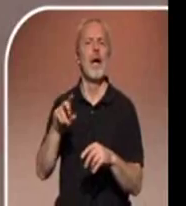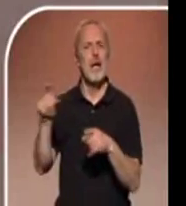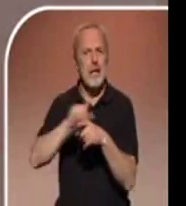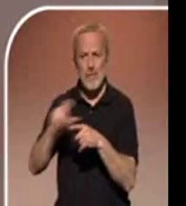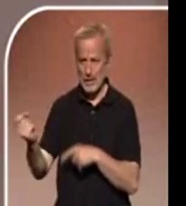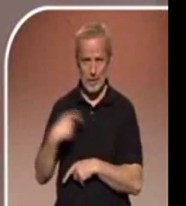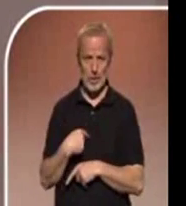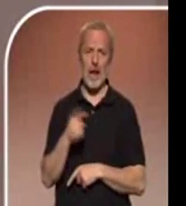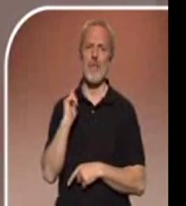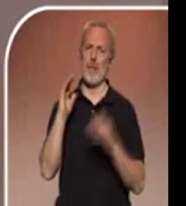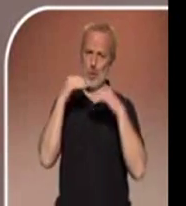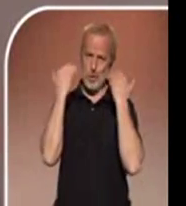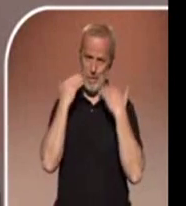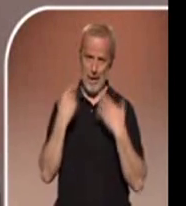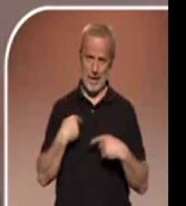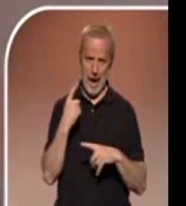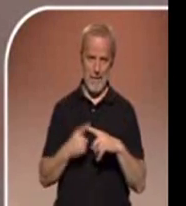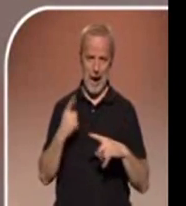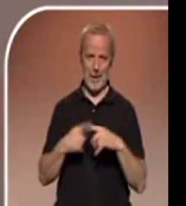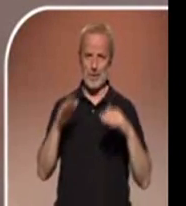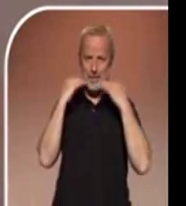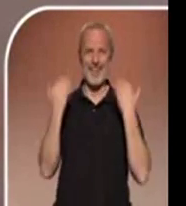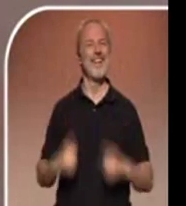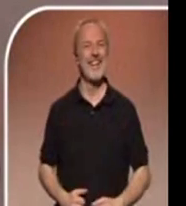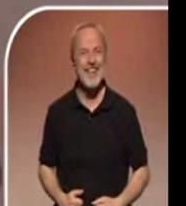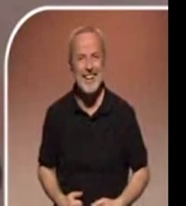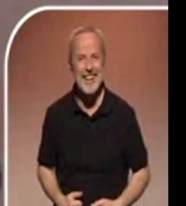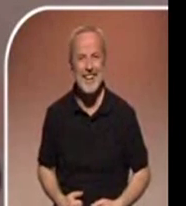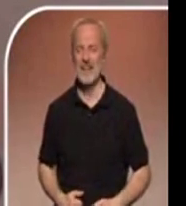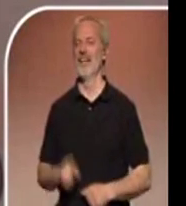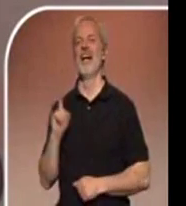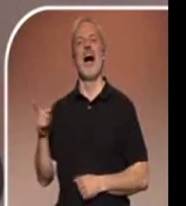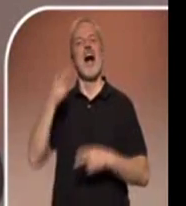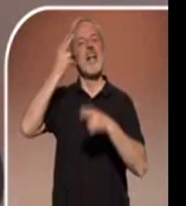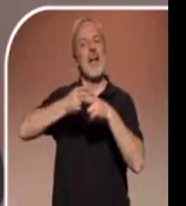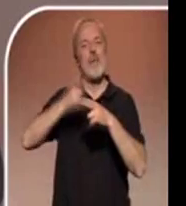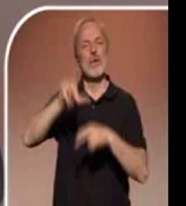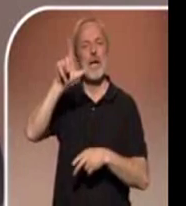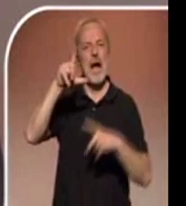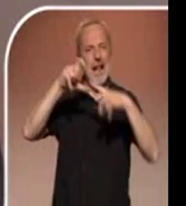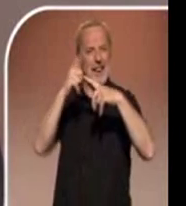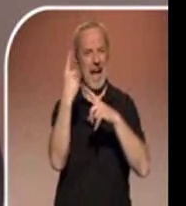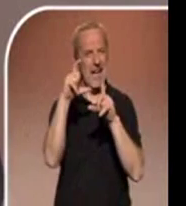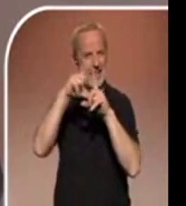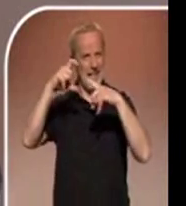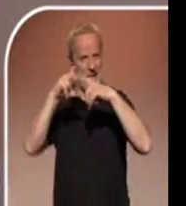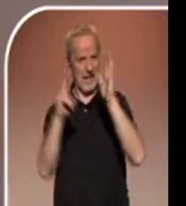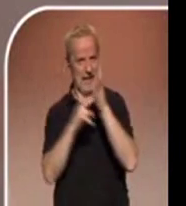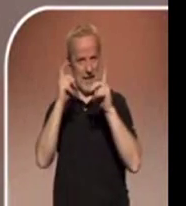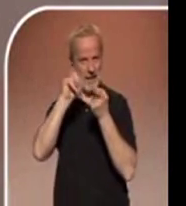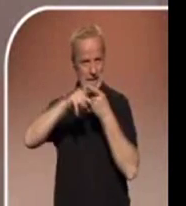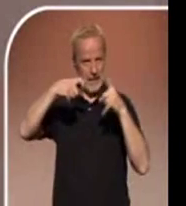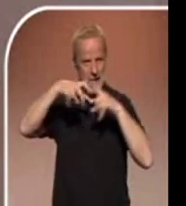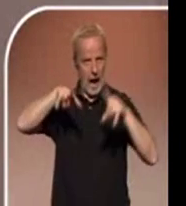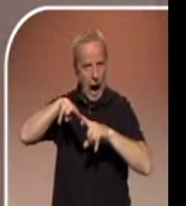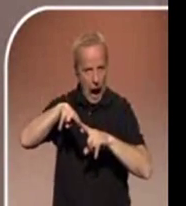pokusím napravit, ale ta lajdenská mutace je nález, který v genech vede